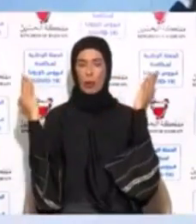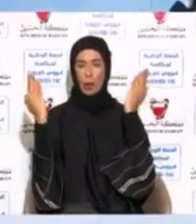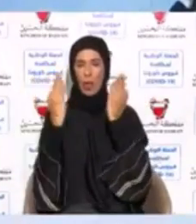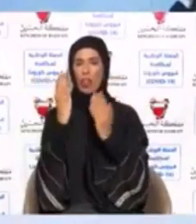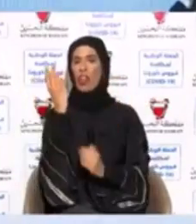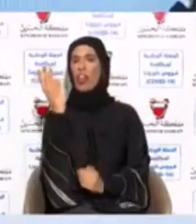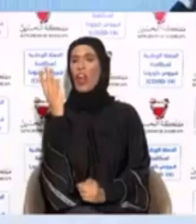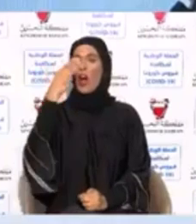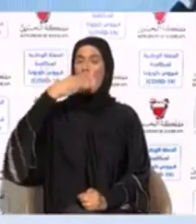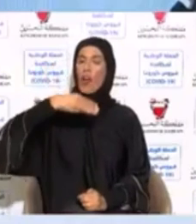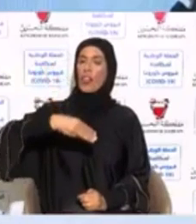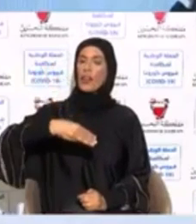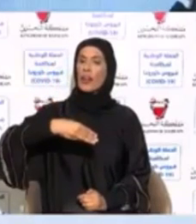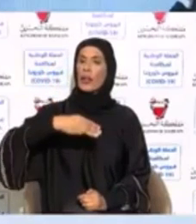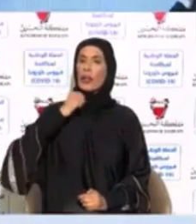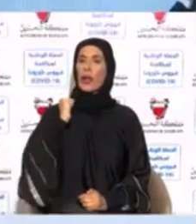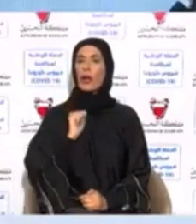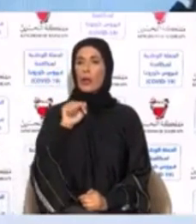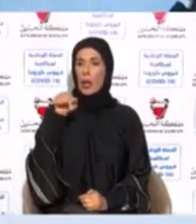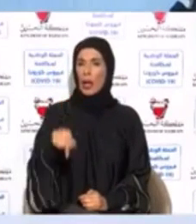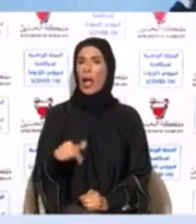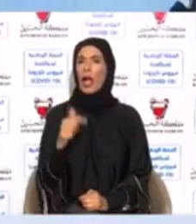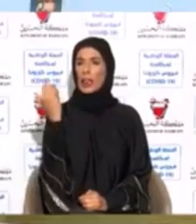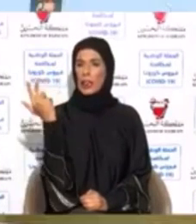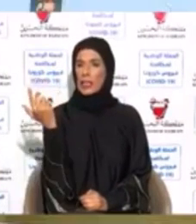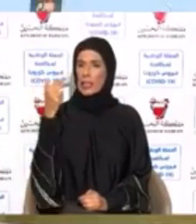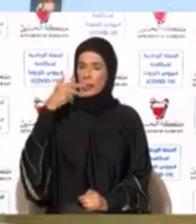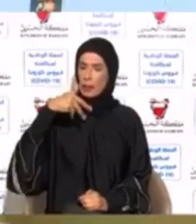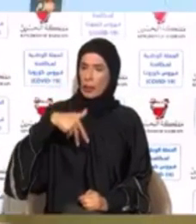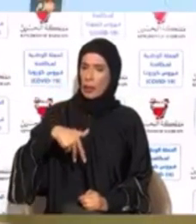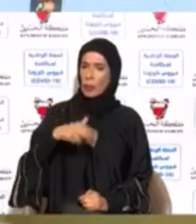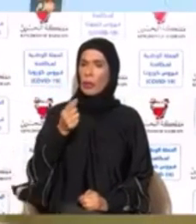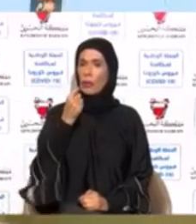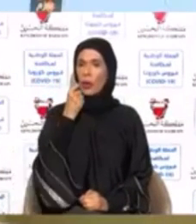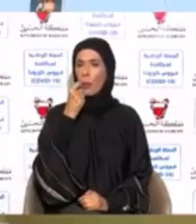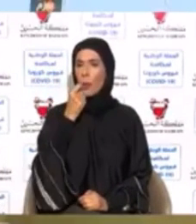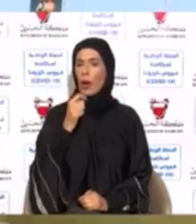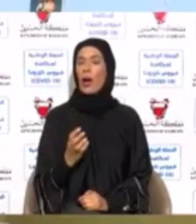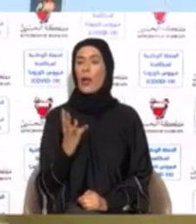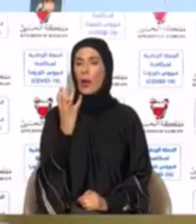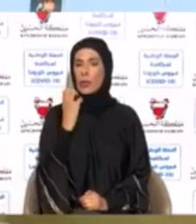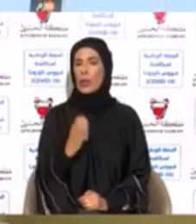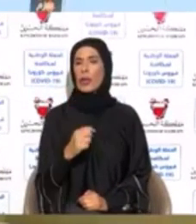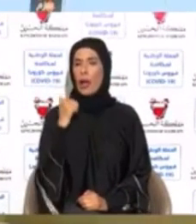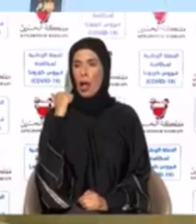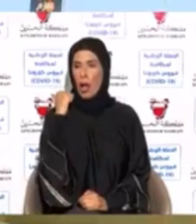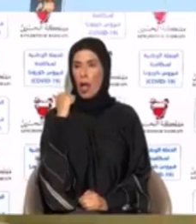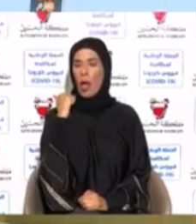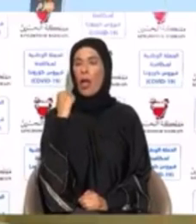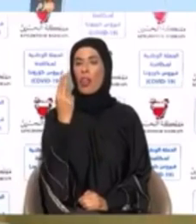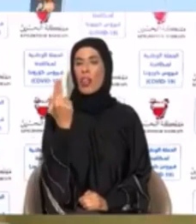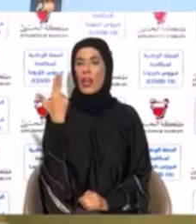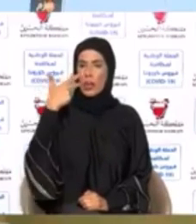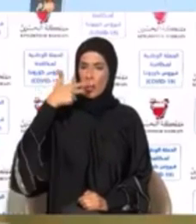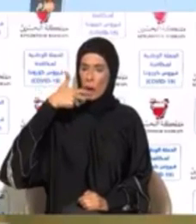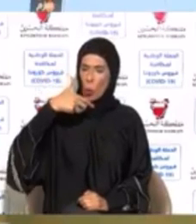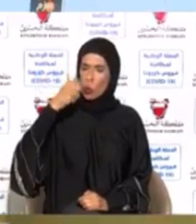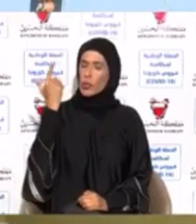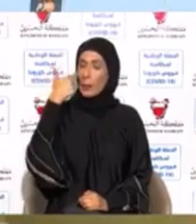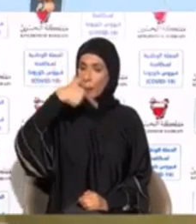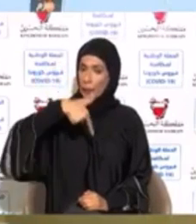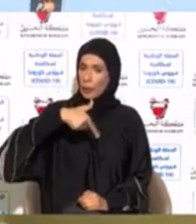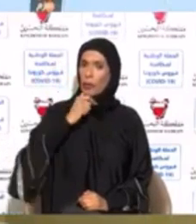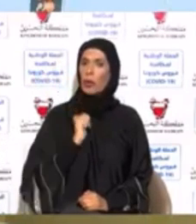الحالات التي تتطلب العلاج بلغ إلى 90 حالة، في حين أن 4,972 من أصل 5,002